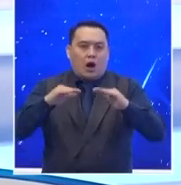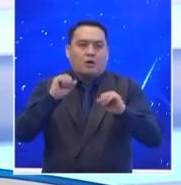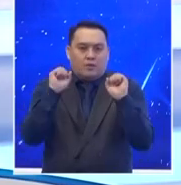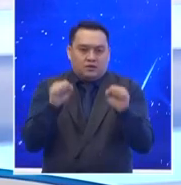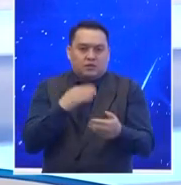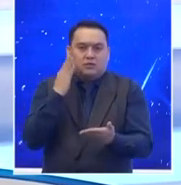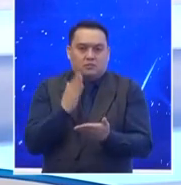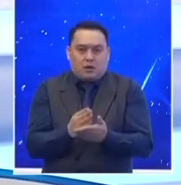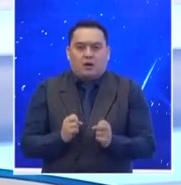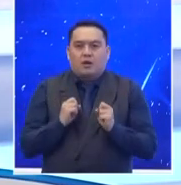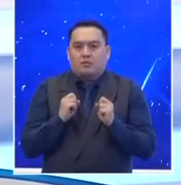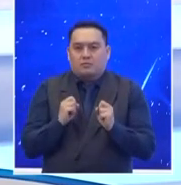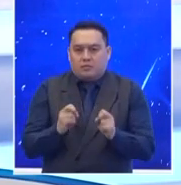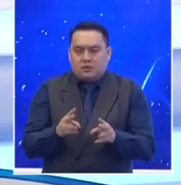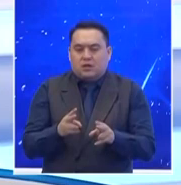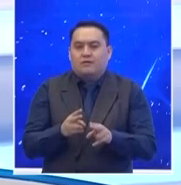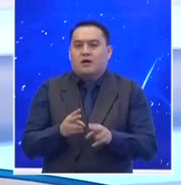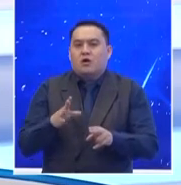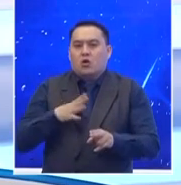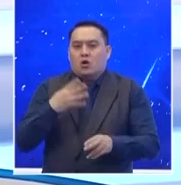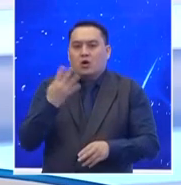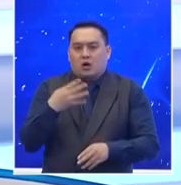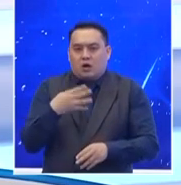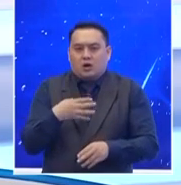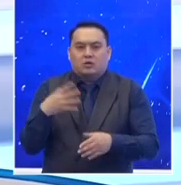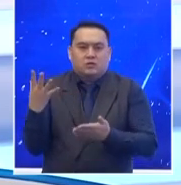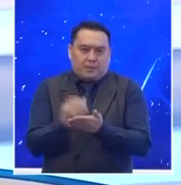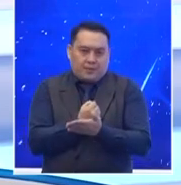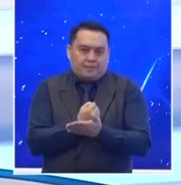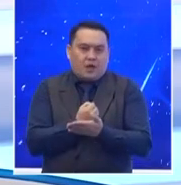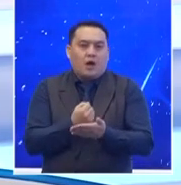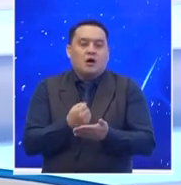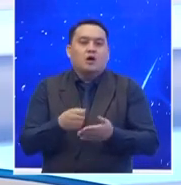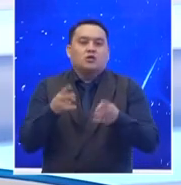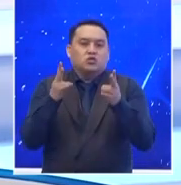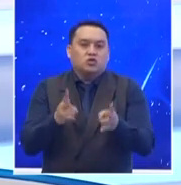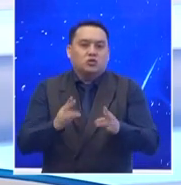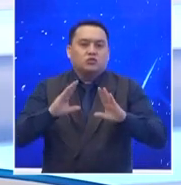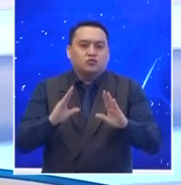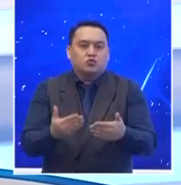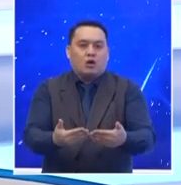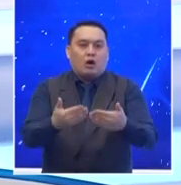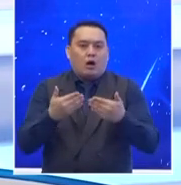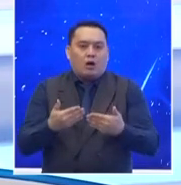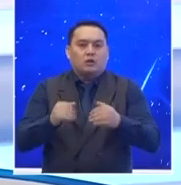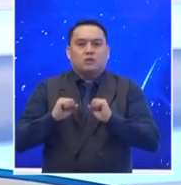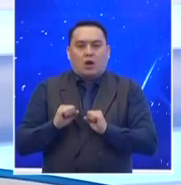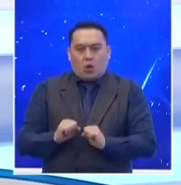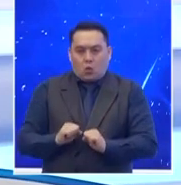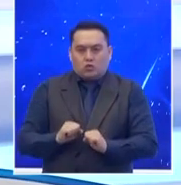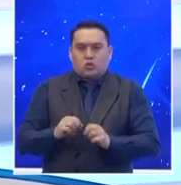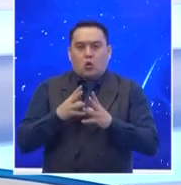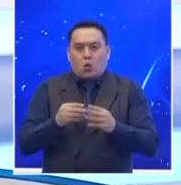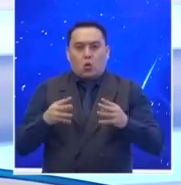келеді. Биыл облыс аумағында 40-тан аса қауіпті учаске анықталған. Осыған орай төтенше жағдайлардың алдын алу үшін облыста